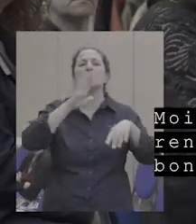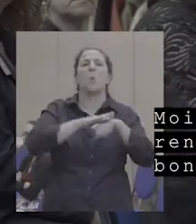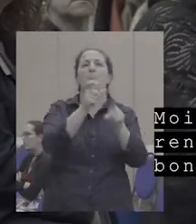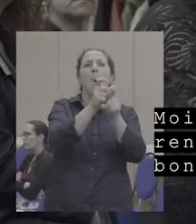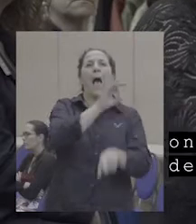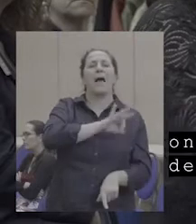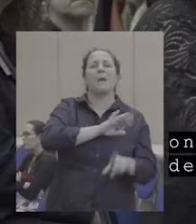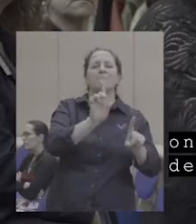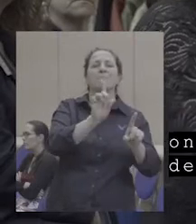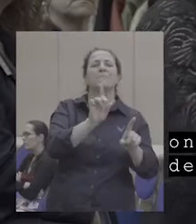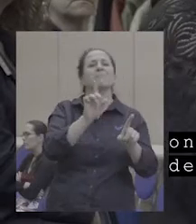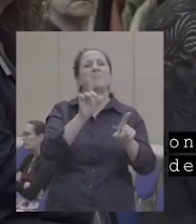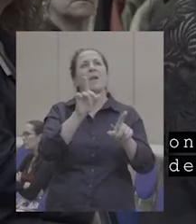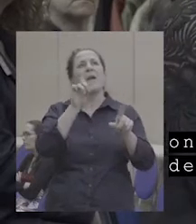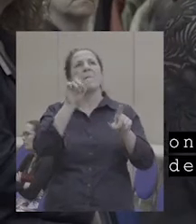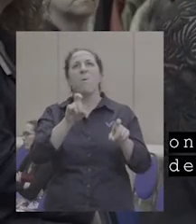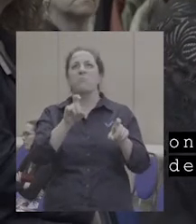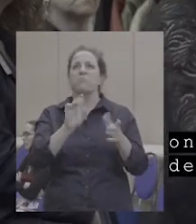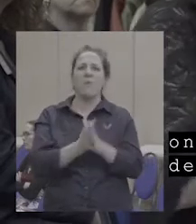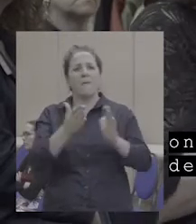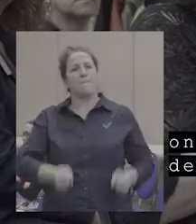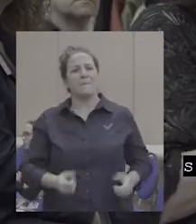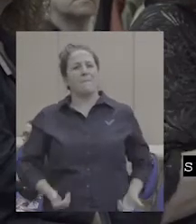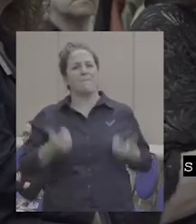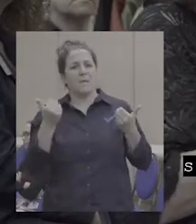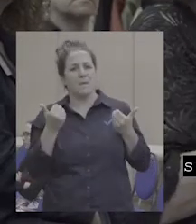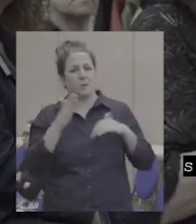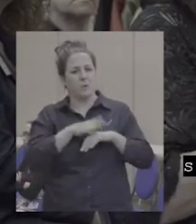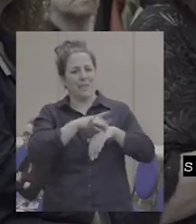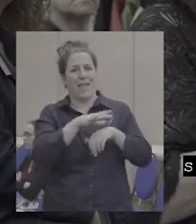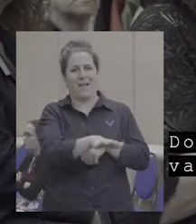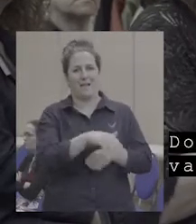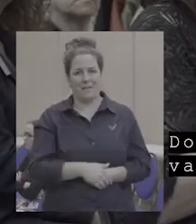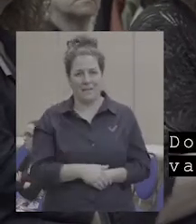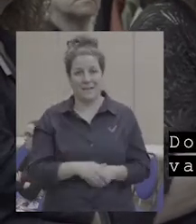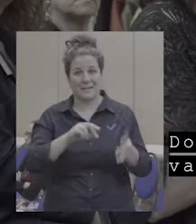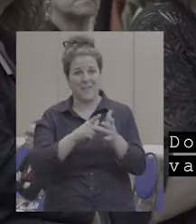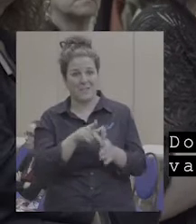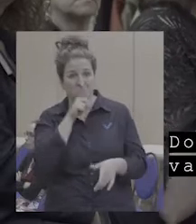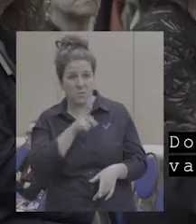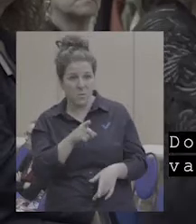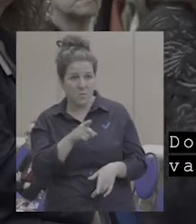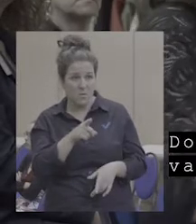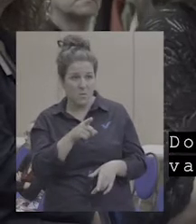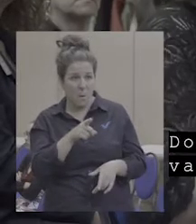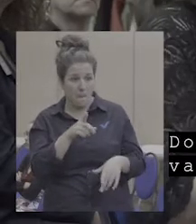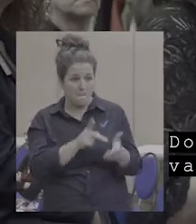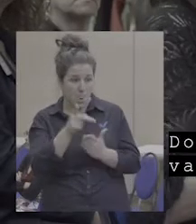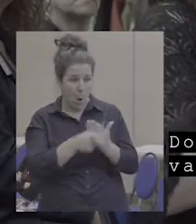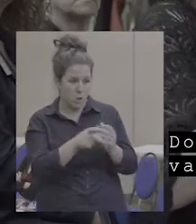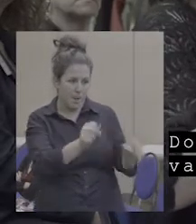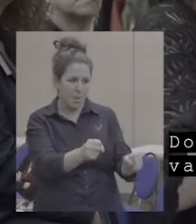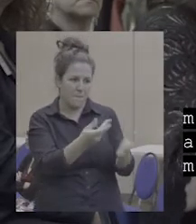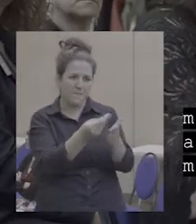mais c'est pas le bon terme. On va parler plus de viabiliser des projets sur ce genre de terrain-là. Donc, de s'assurer que le projet va être financièrement